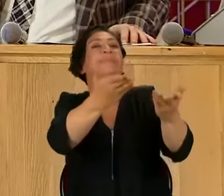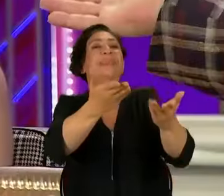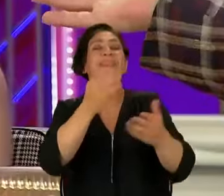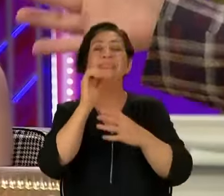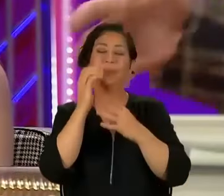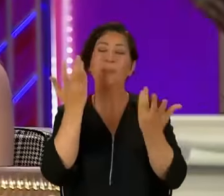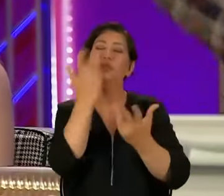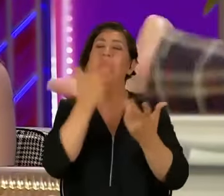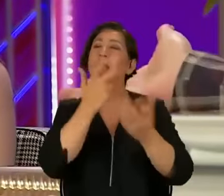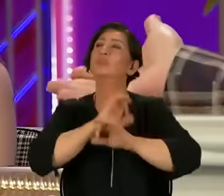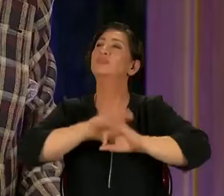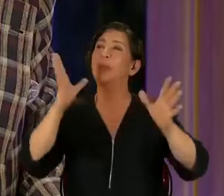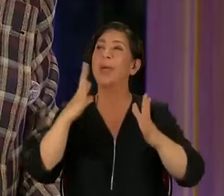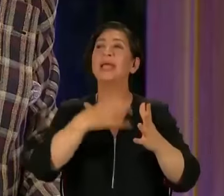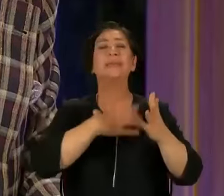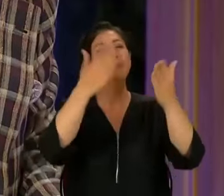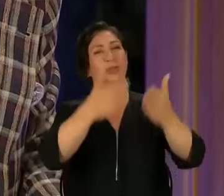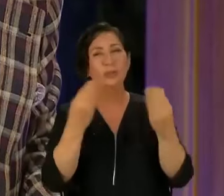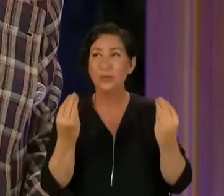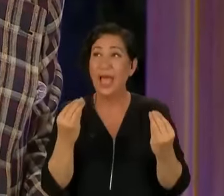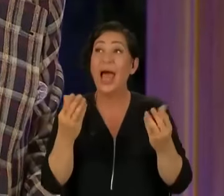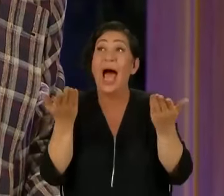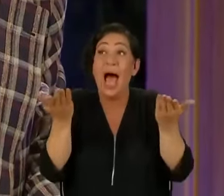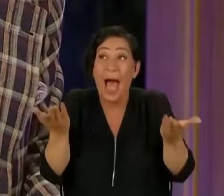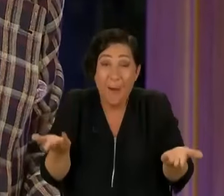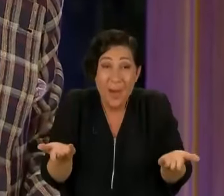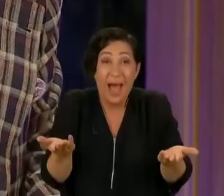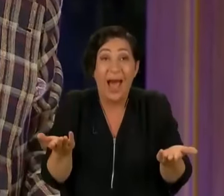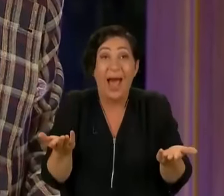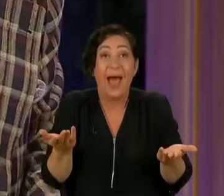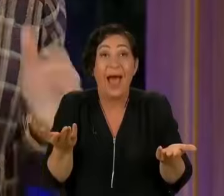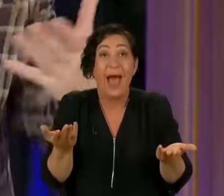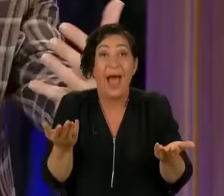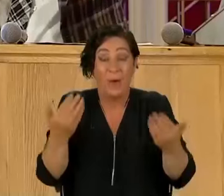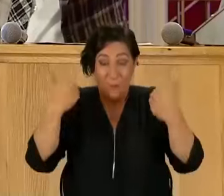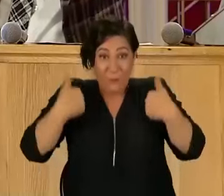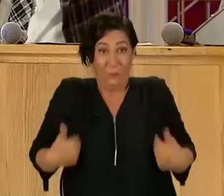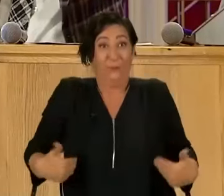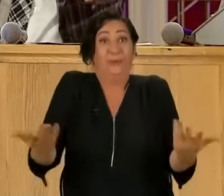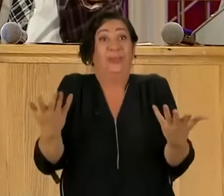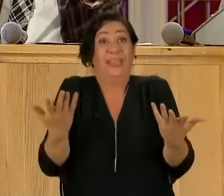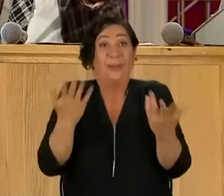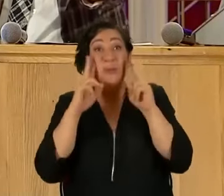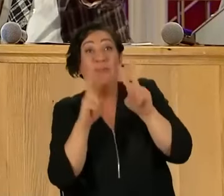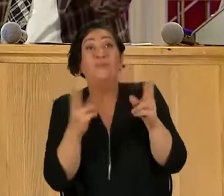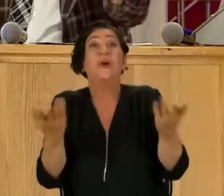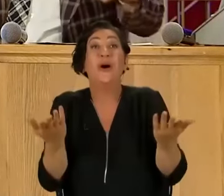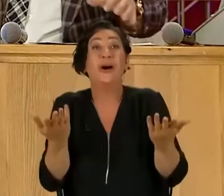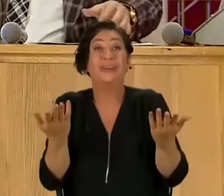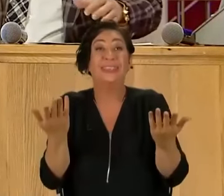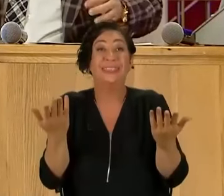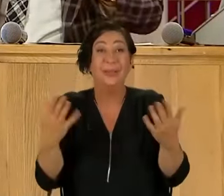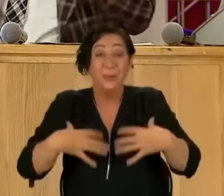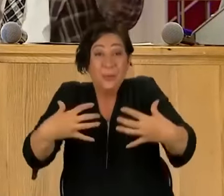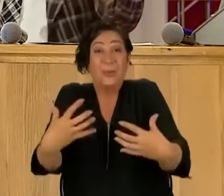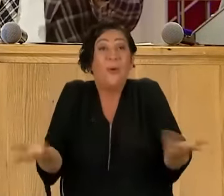sanatı muhteşem. Peki. Kendisi de çok güzel. Ama yani vücuduyla ön planda değil.